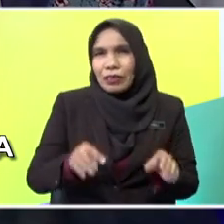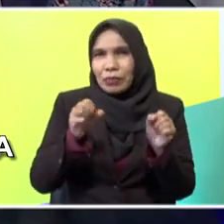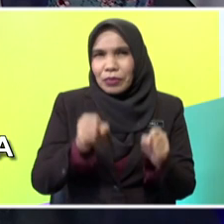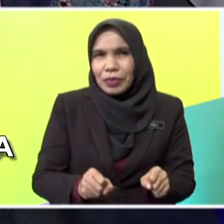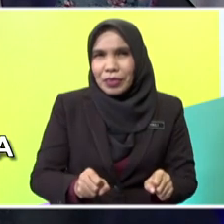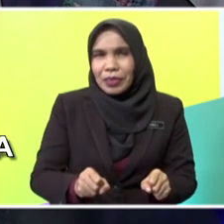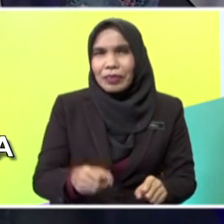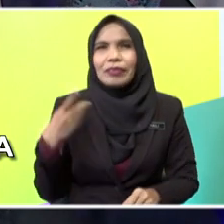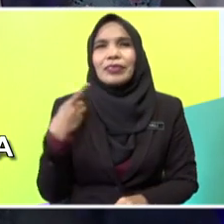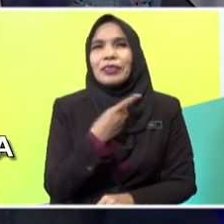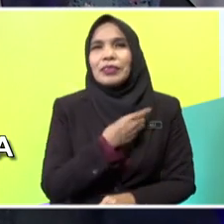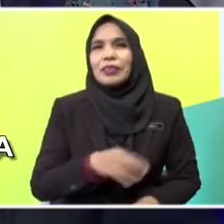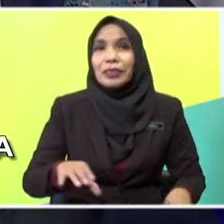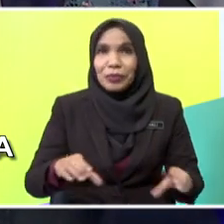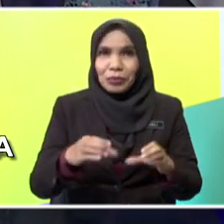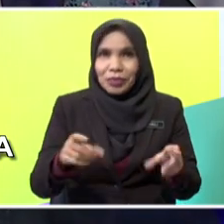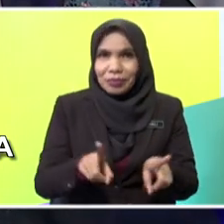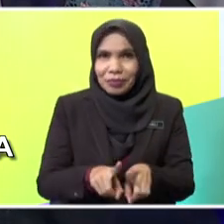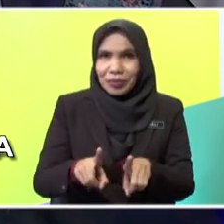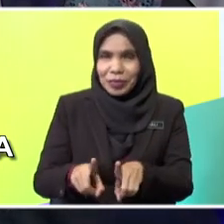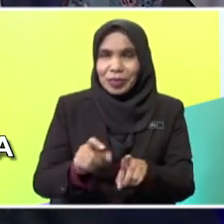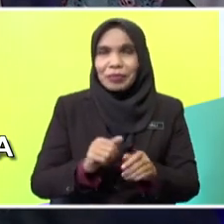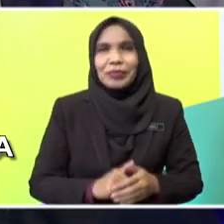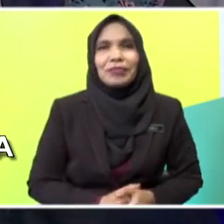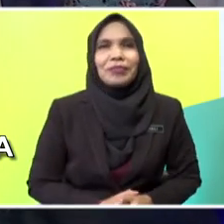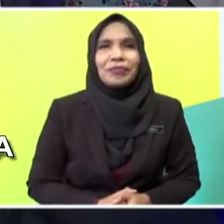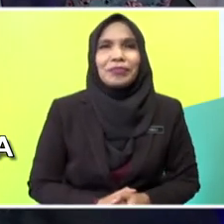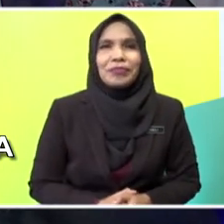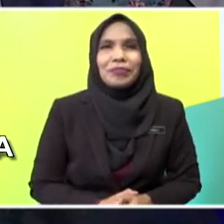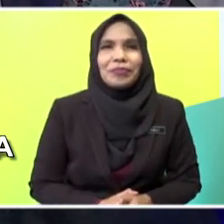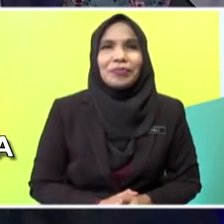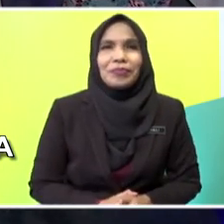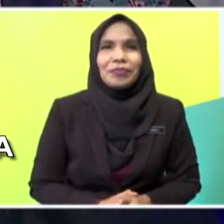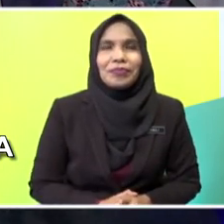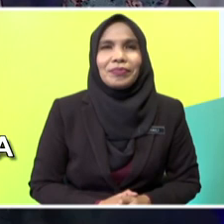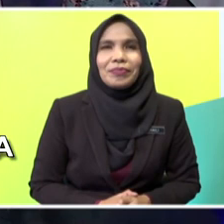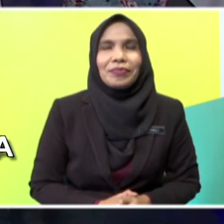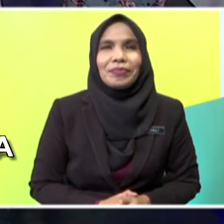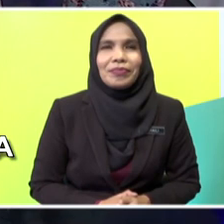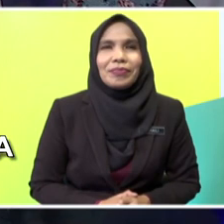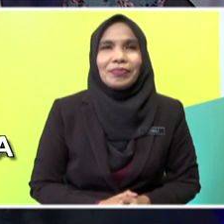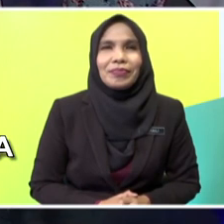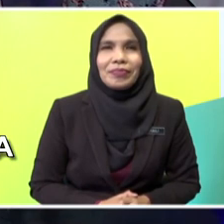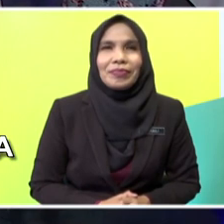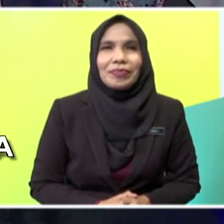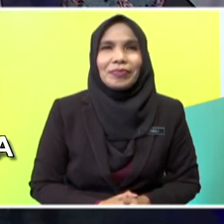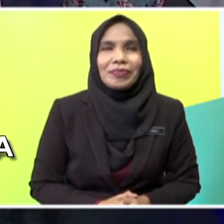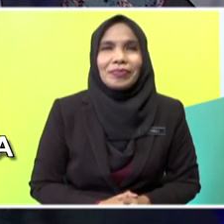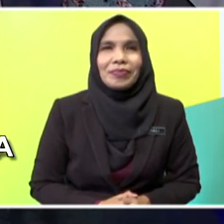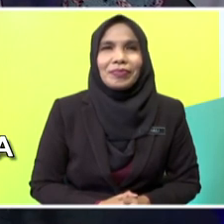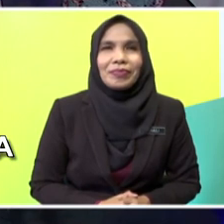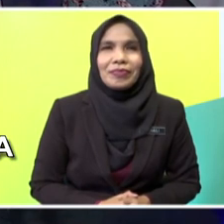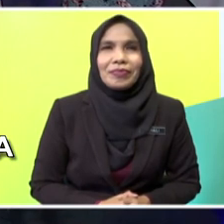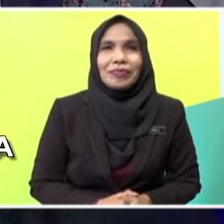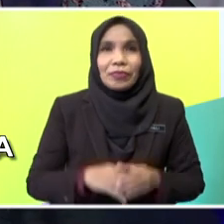lurus, mendatar dan juga garisan menegak ini ya cikgu. Ya, cikgu tengah buat